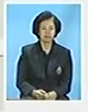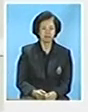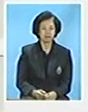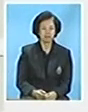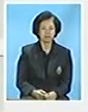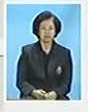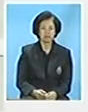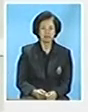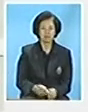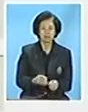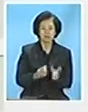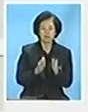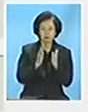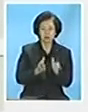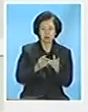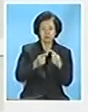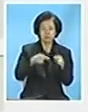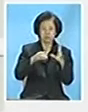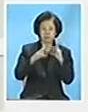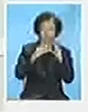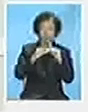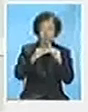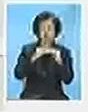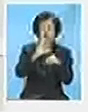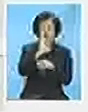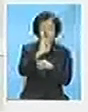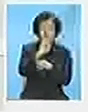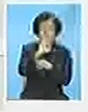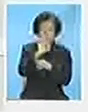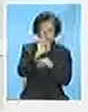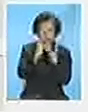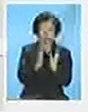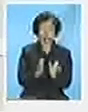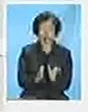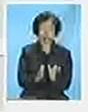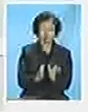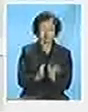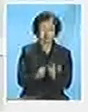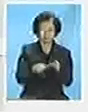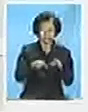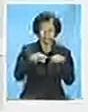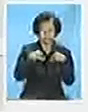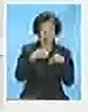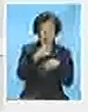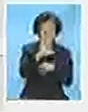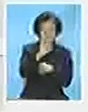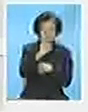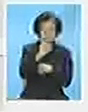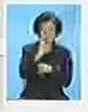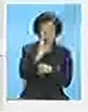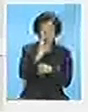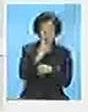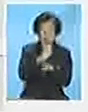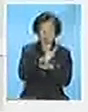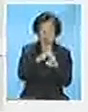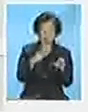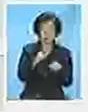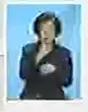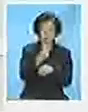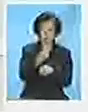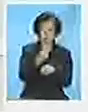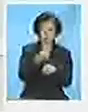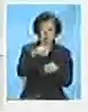ค่ะจำนวนผู้เข้าประชุม99ท่านนะคะเห็นด้วย96ไม่เห็นด้วย1งดออกเสียง1ไม่ล